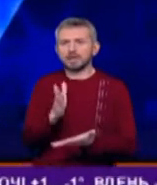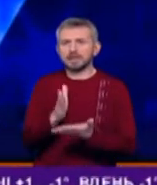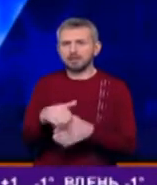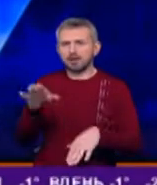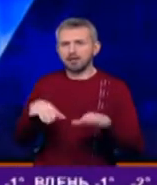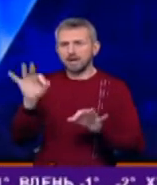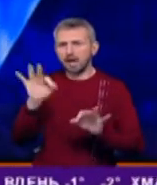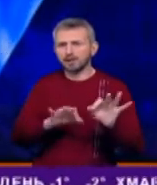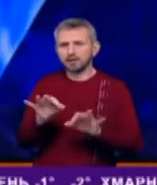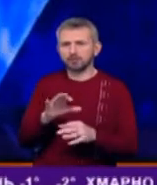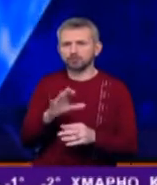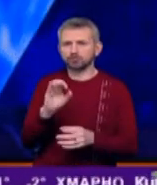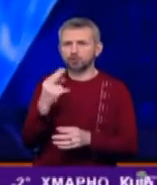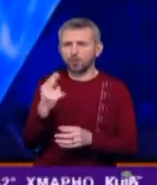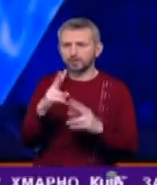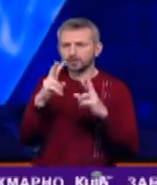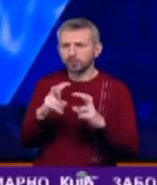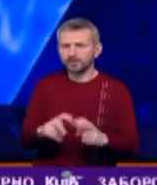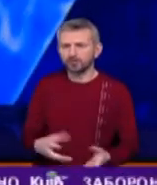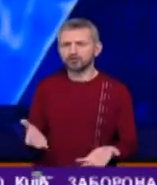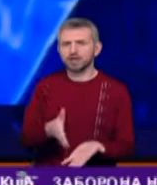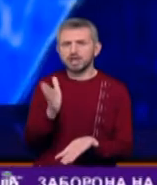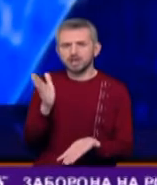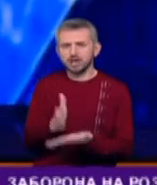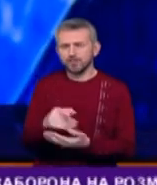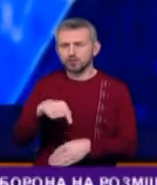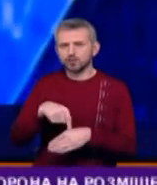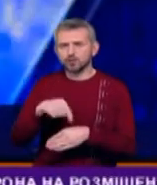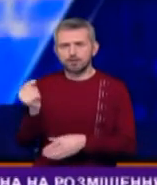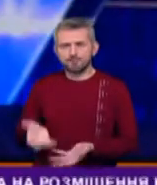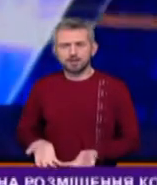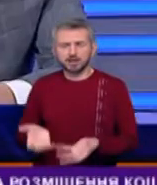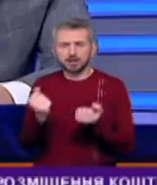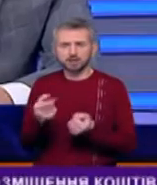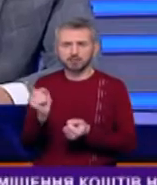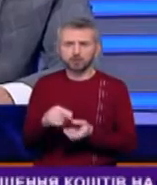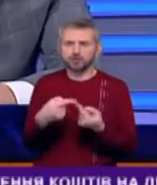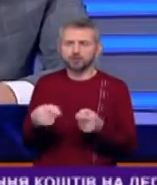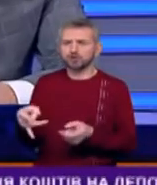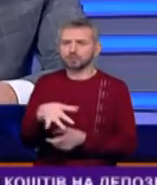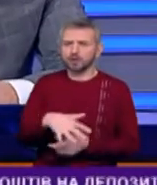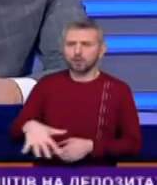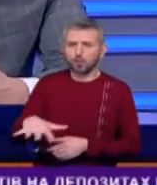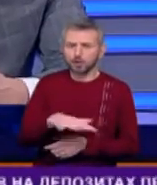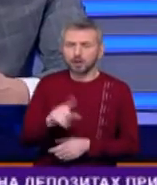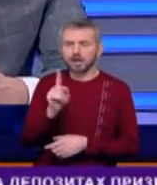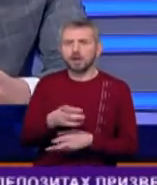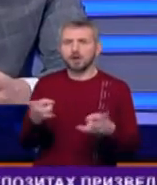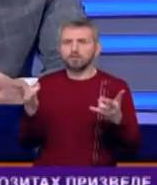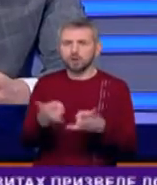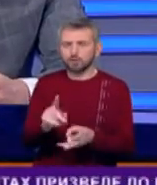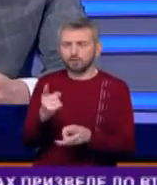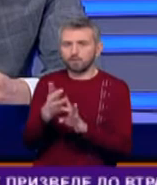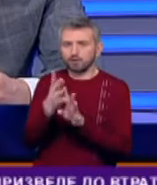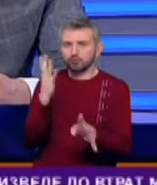є соціологічні дослідження, є відчуття підтримки в тому чи іншому регіоні. Але потрібно, в першу